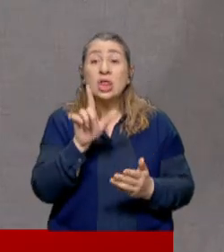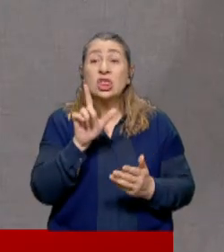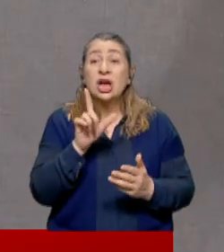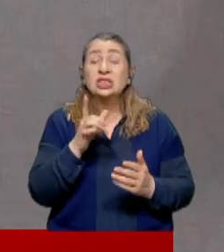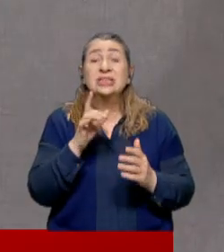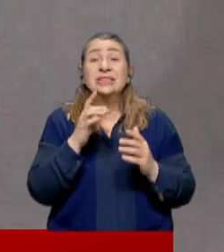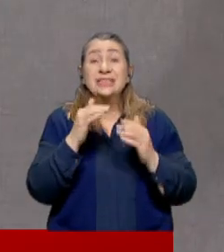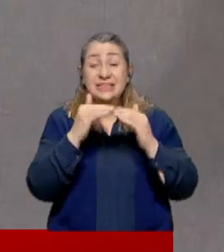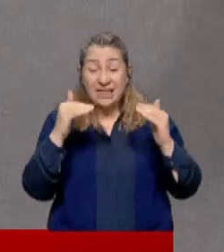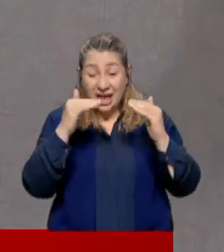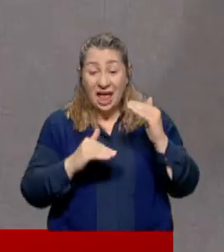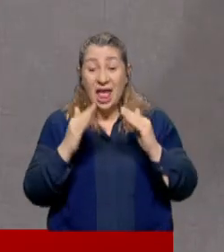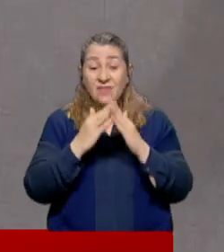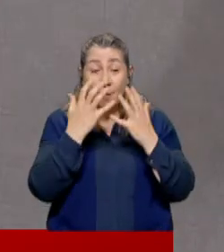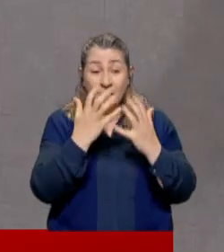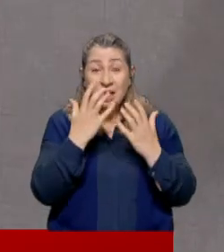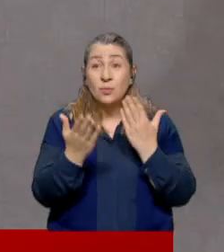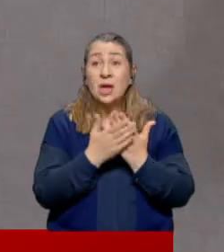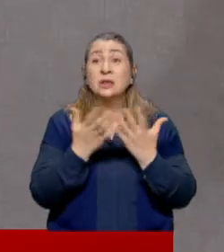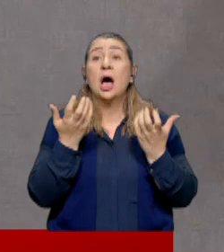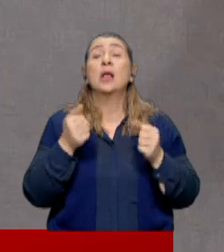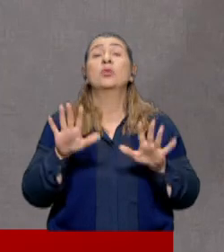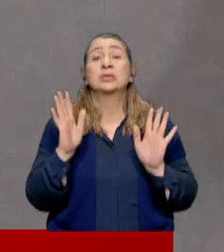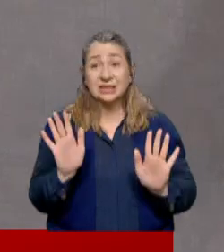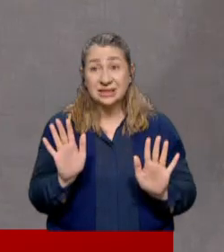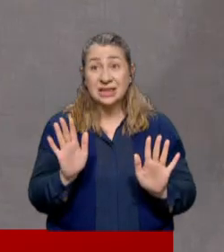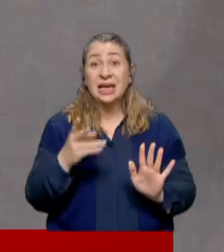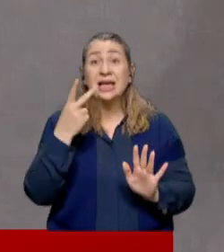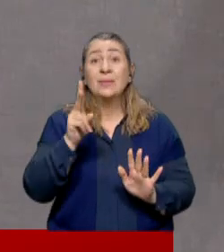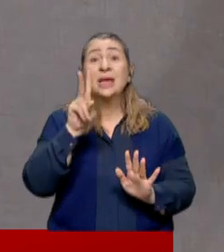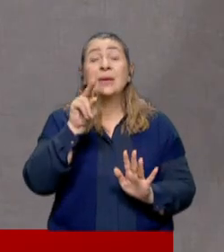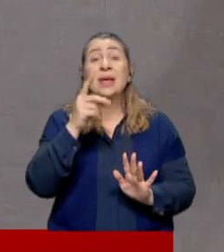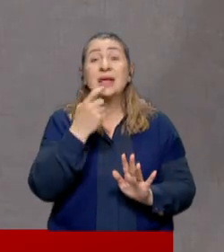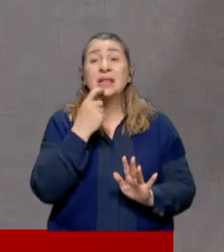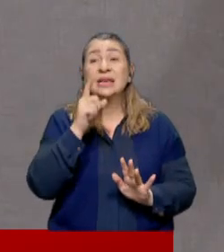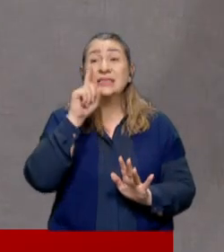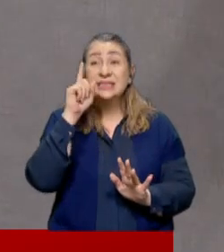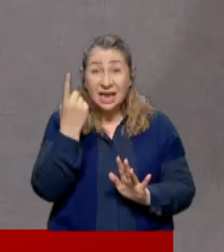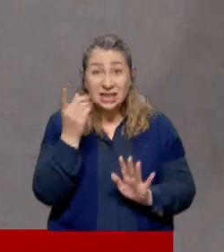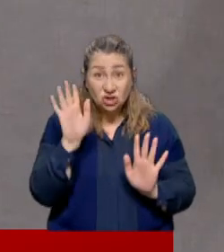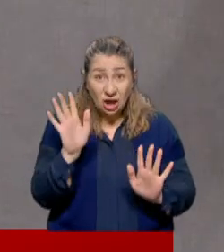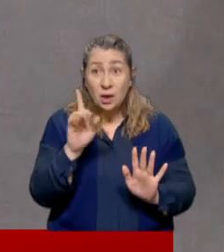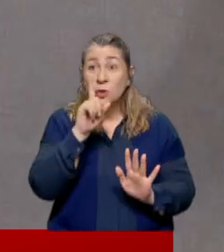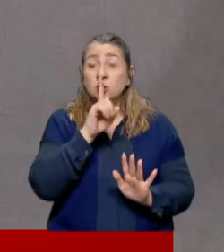sınırının altında evde bakım yardımı almıyorsanız. 2021 yılında sadece